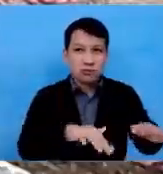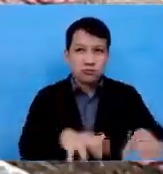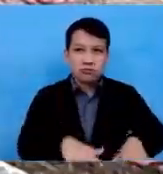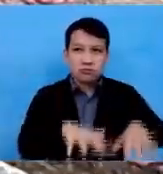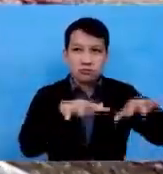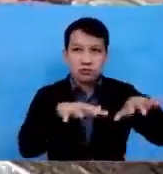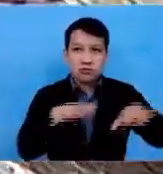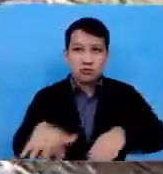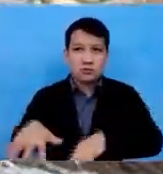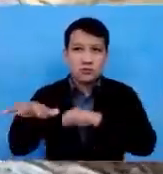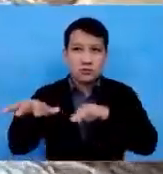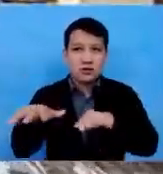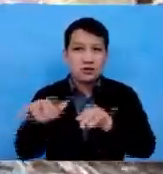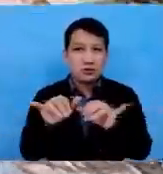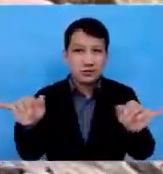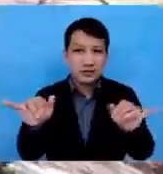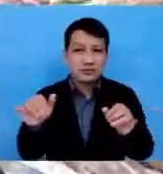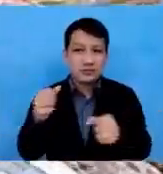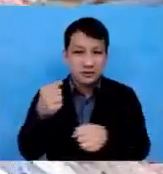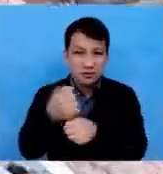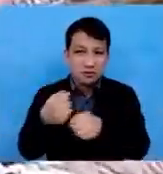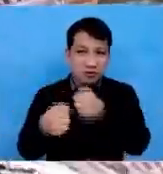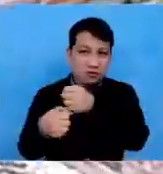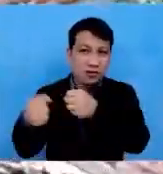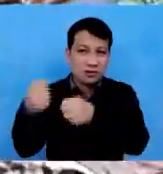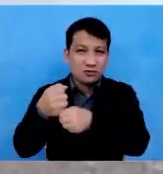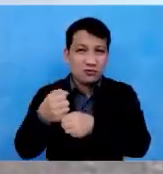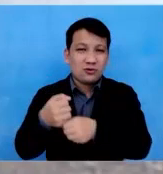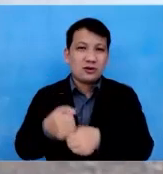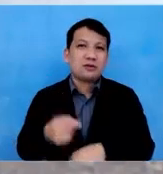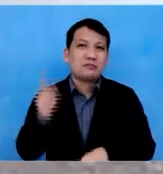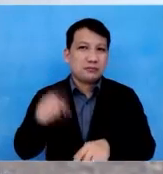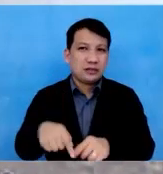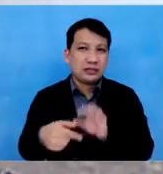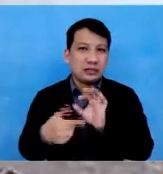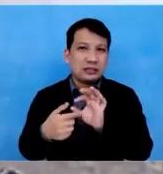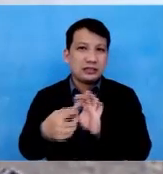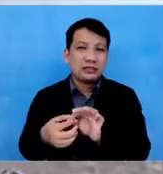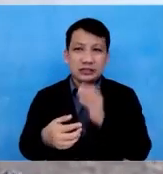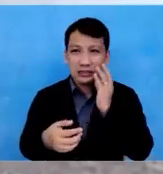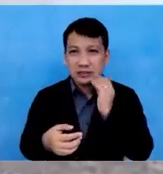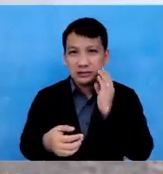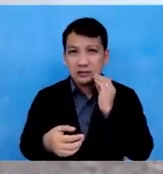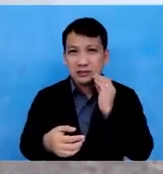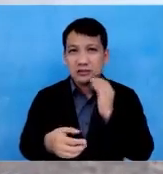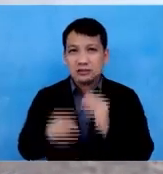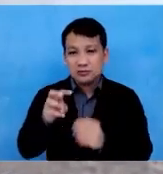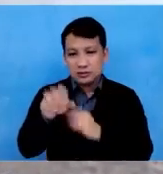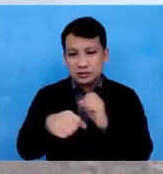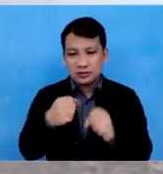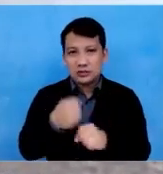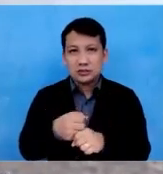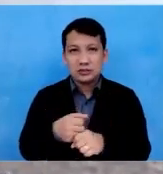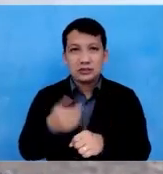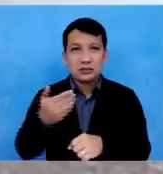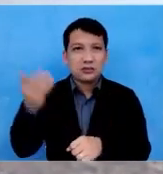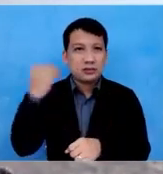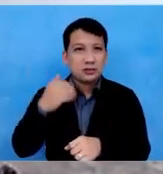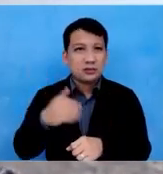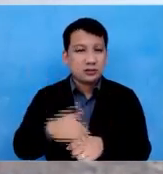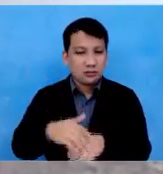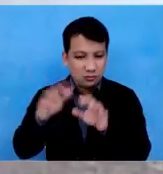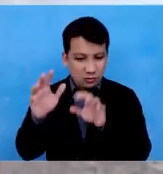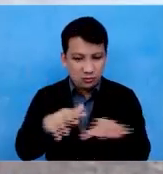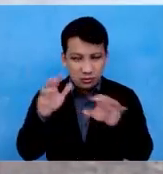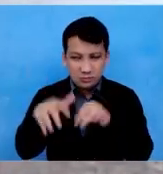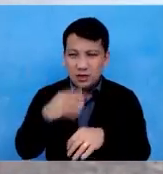ang Cotabato City. Pag hindi po na-repair, yung experience namin for 6 years dito na, every time na uulan, kahit konting